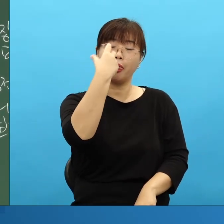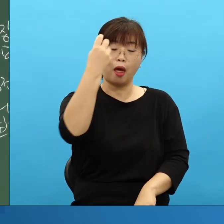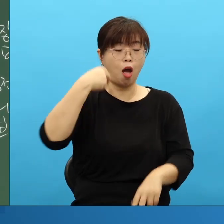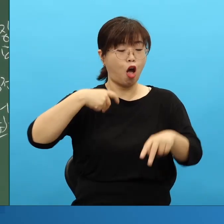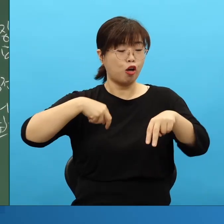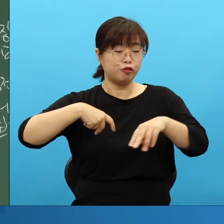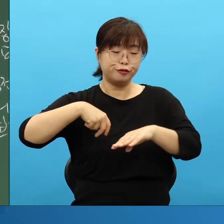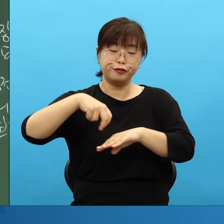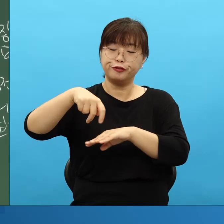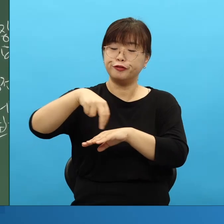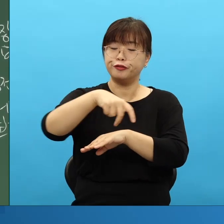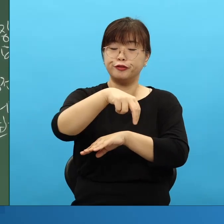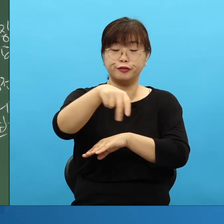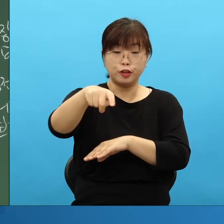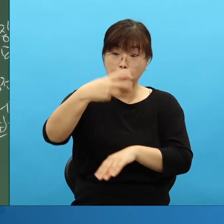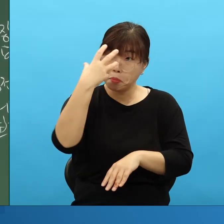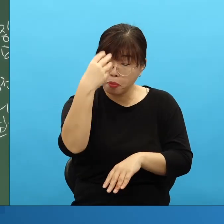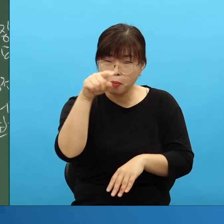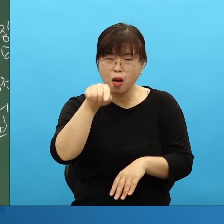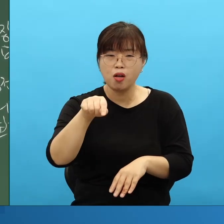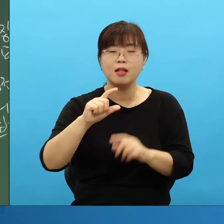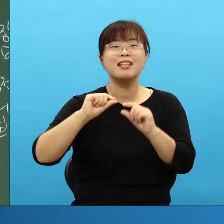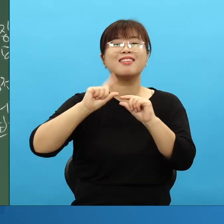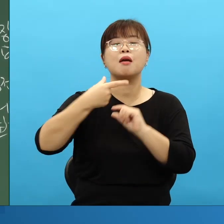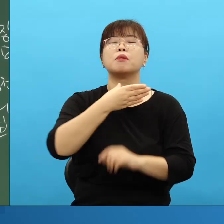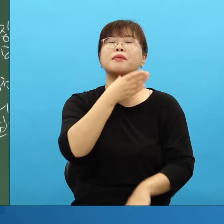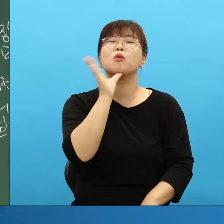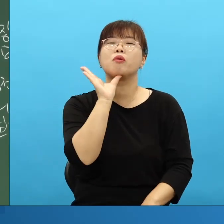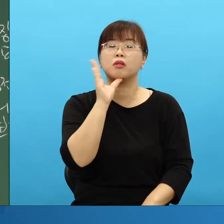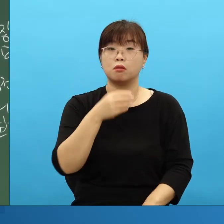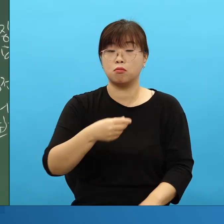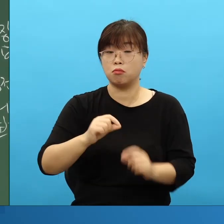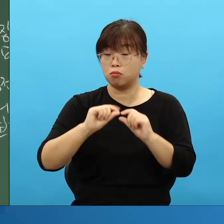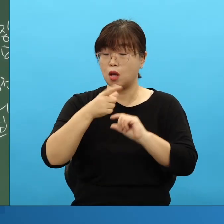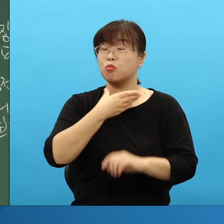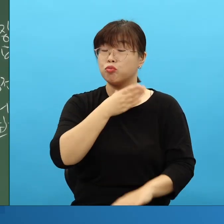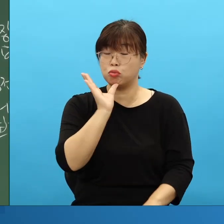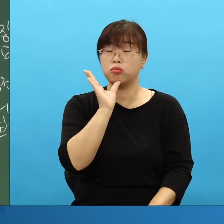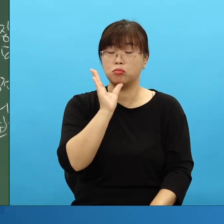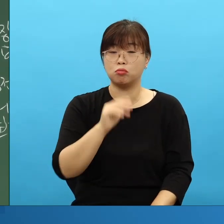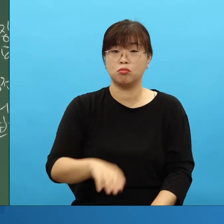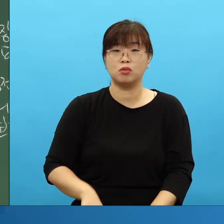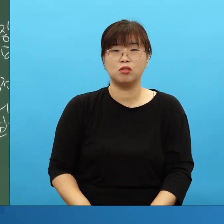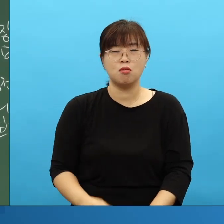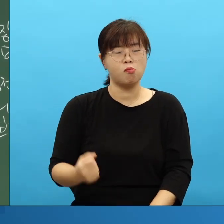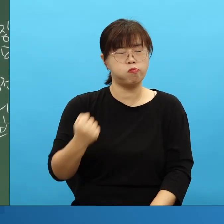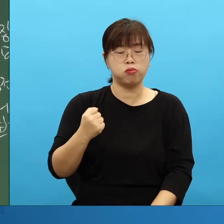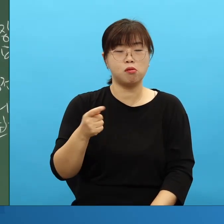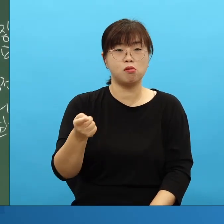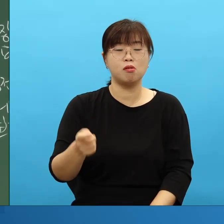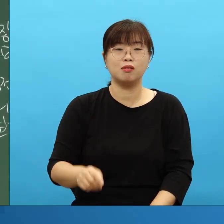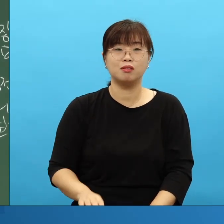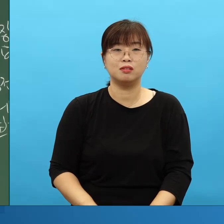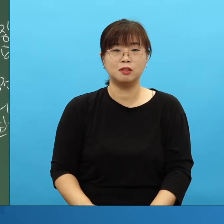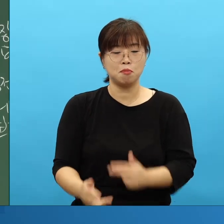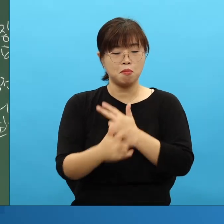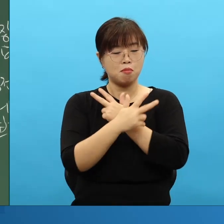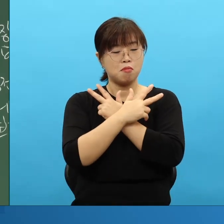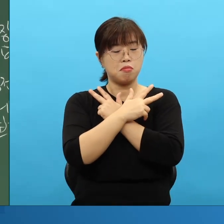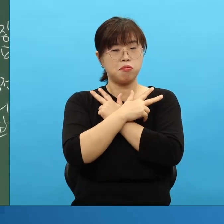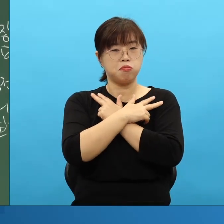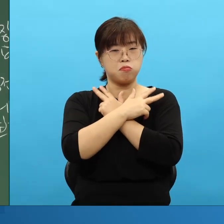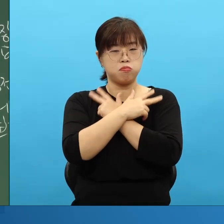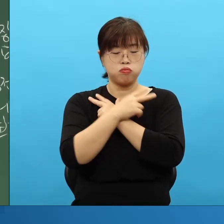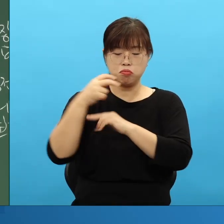dressed very classily. 거의 다 노인들입니다. Most of them are the elderly. 멋을 있는 듯 알아서 양복 잘 입고요.